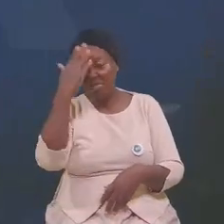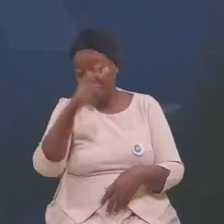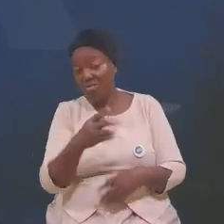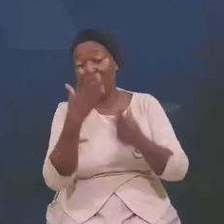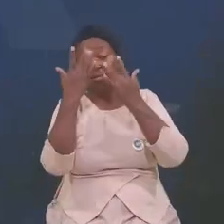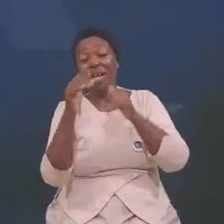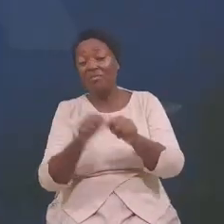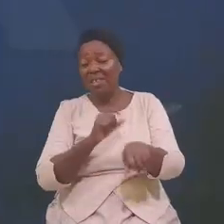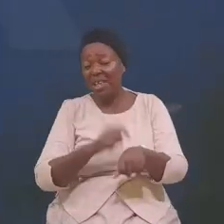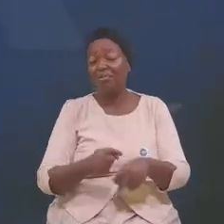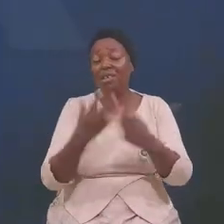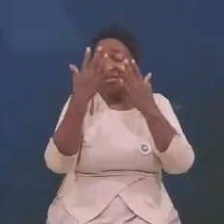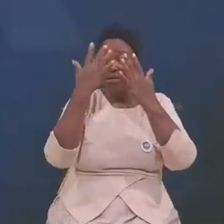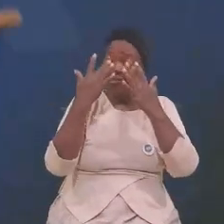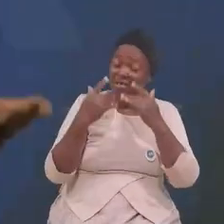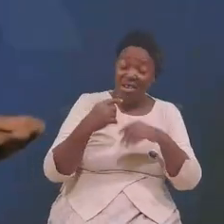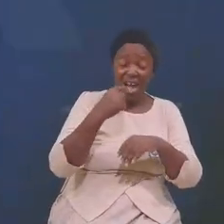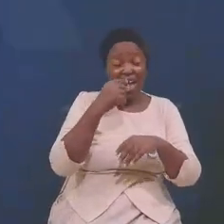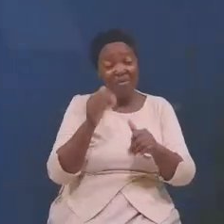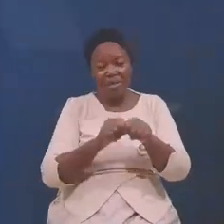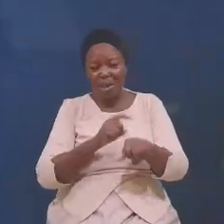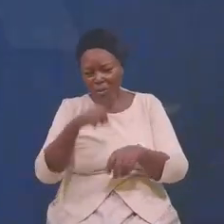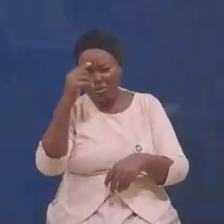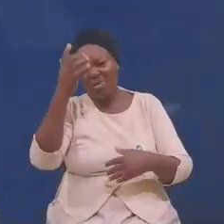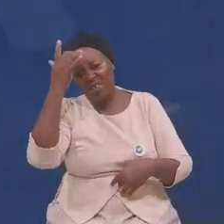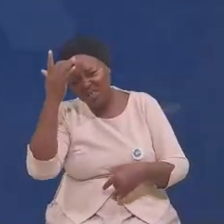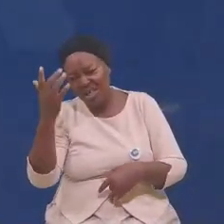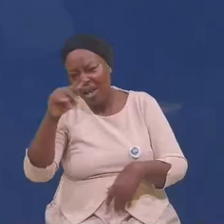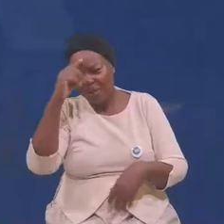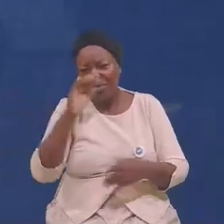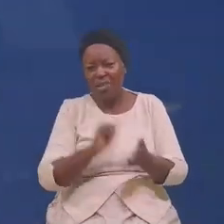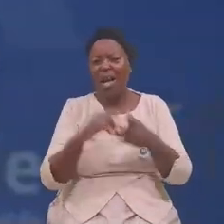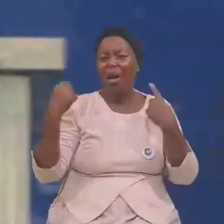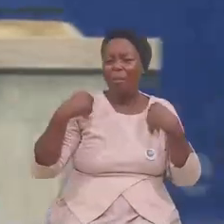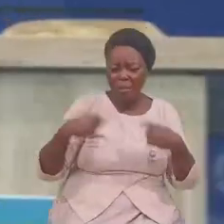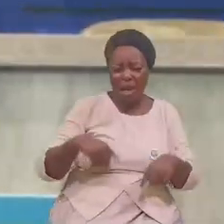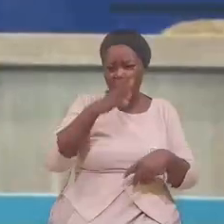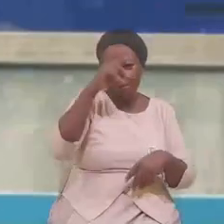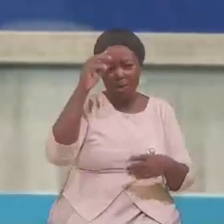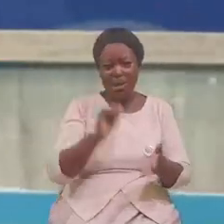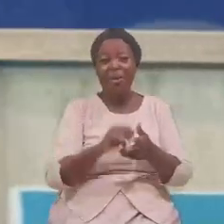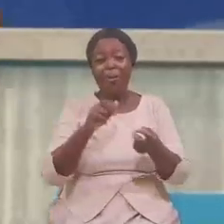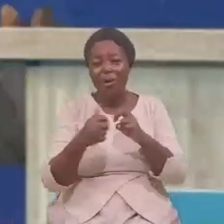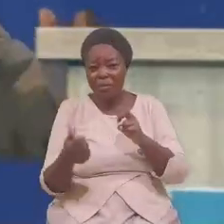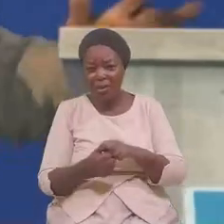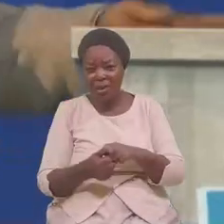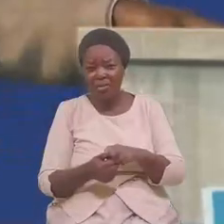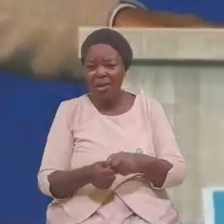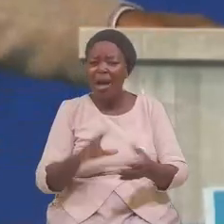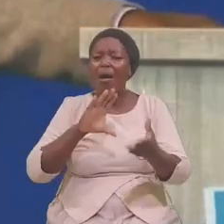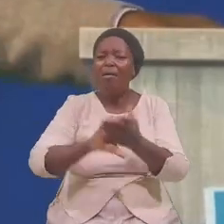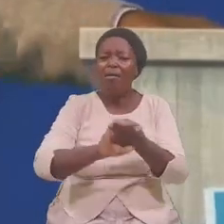toujours morose parce que tu es malade, parce que tu as des douleurs, parce que tu as tel problème. Félicitations ce